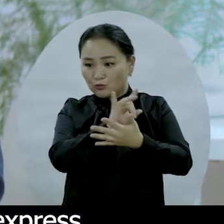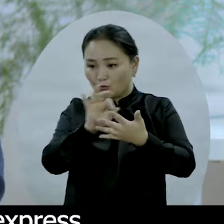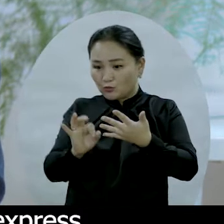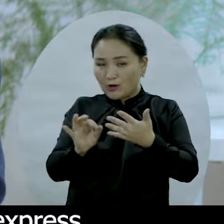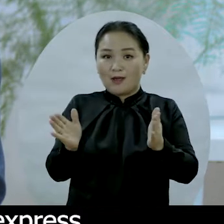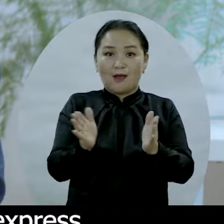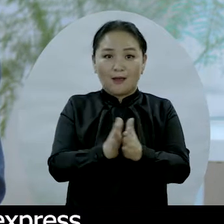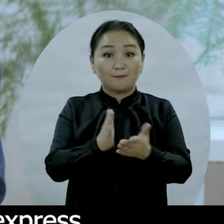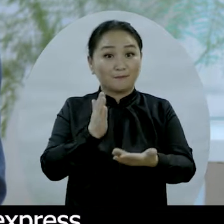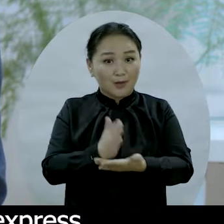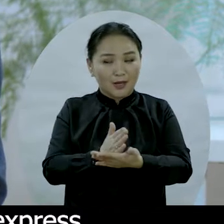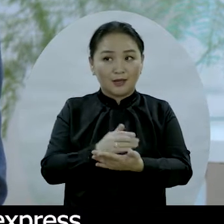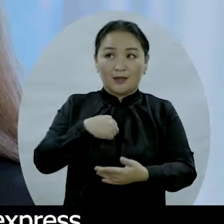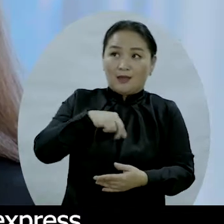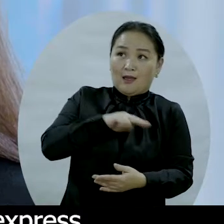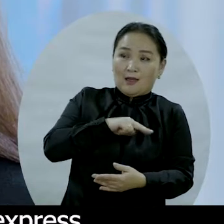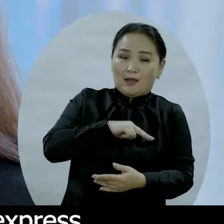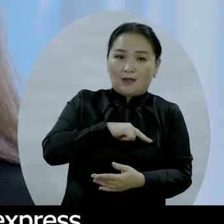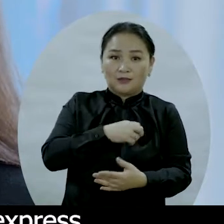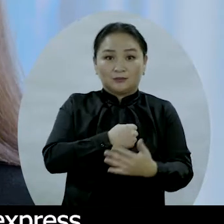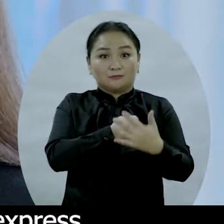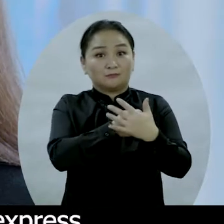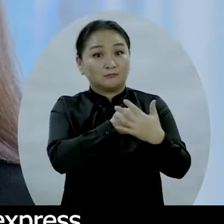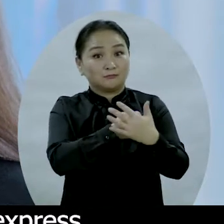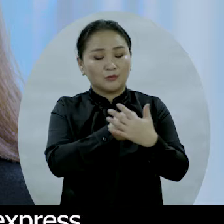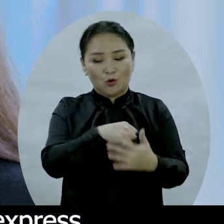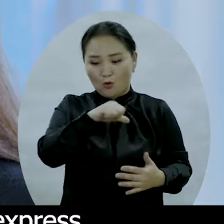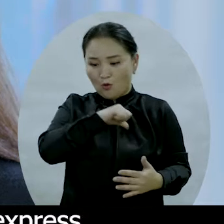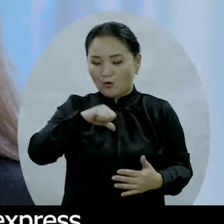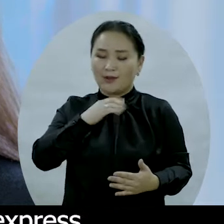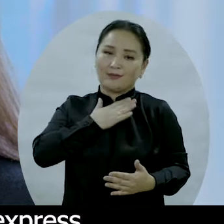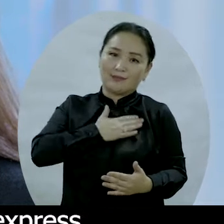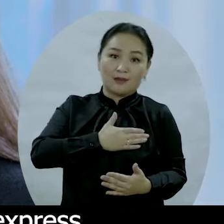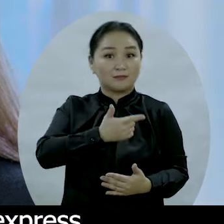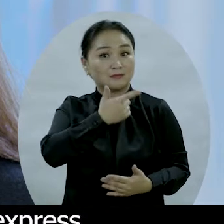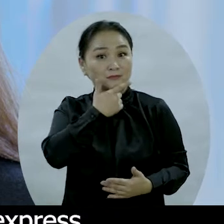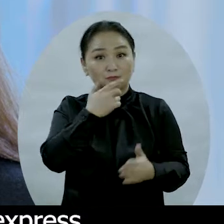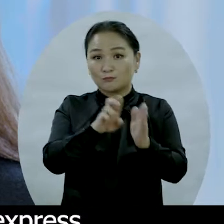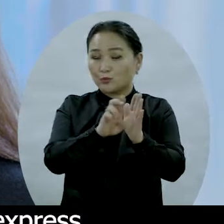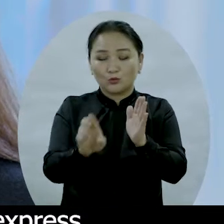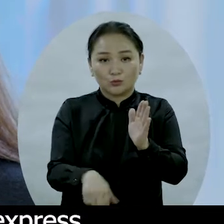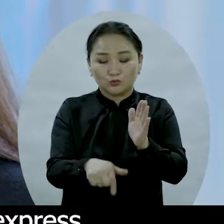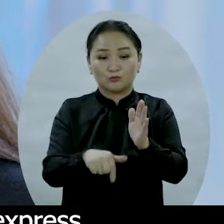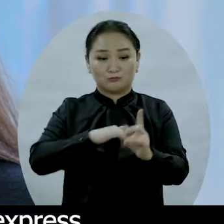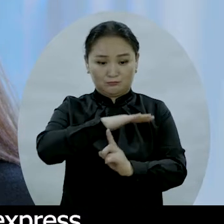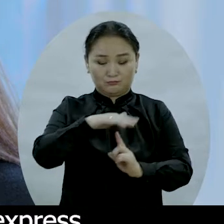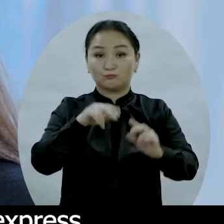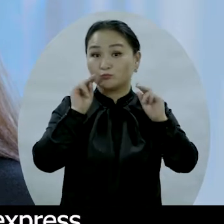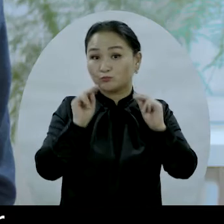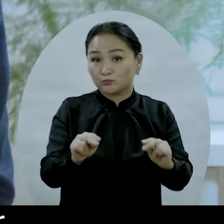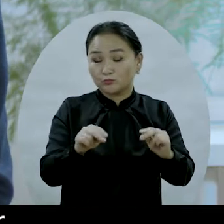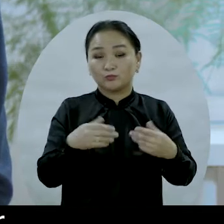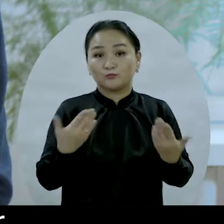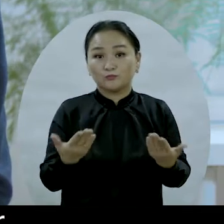болгон хамтдаа байхдаа бэбигээсээ айцтай, төгшөөртэй өөрөөрөө байх боломжгүй байгаа орн зайг ойлгож